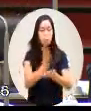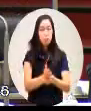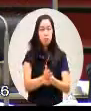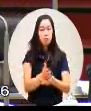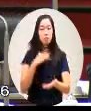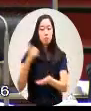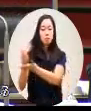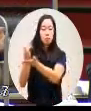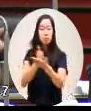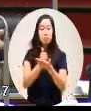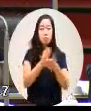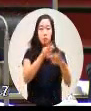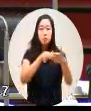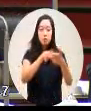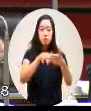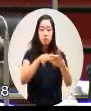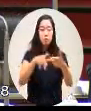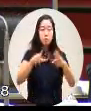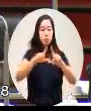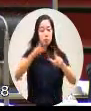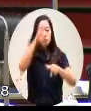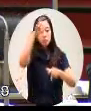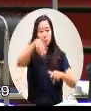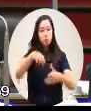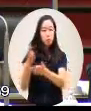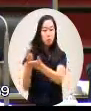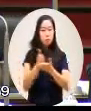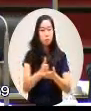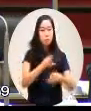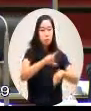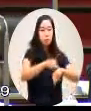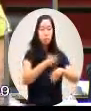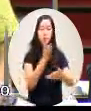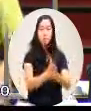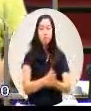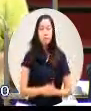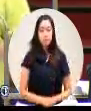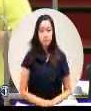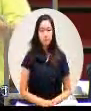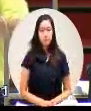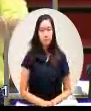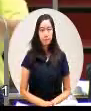新大大队长季宏某季大队长 啊，时间暂停了 啊，进入议 时间暂停。